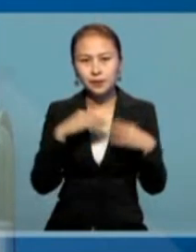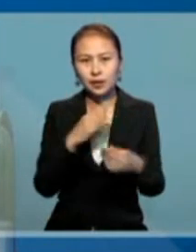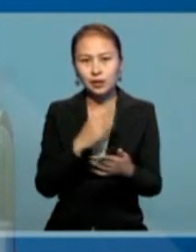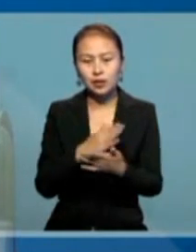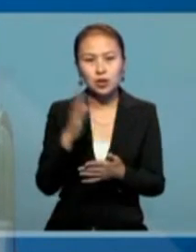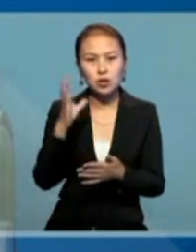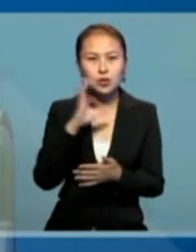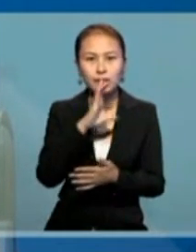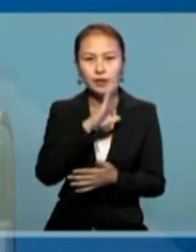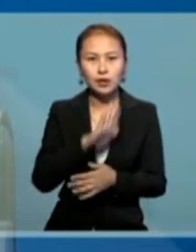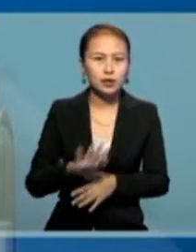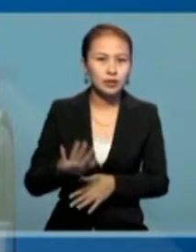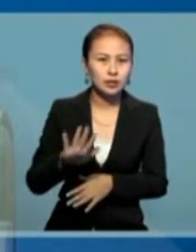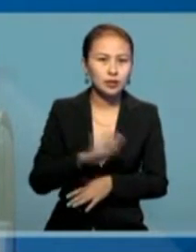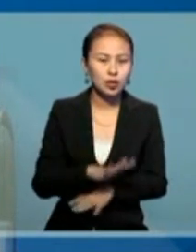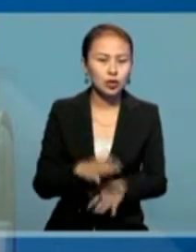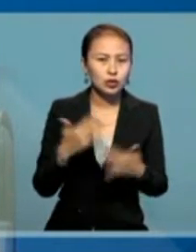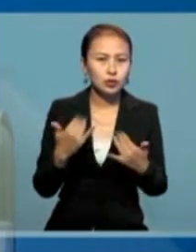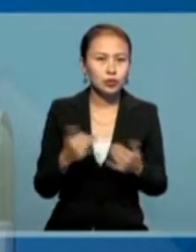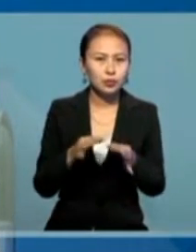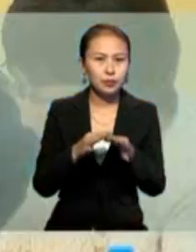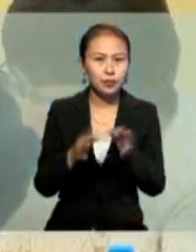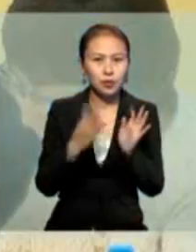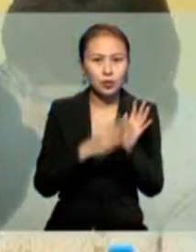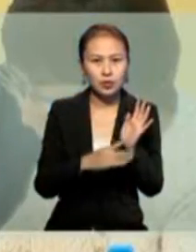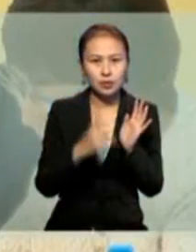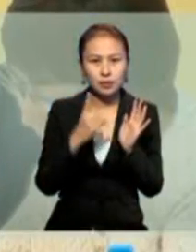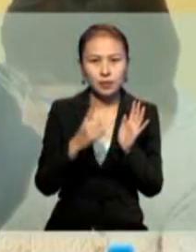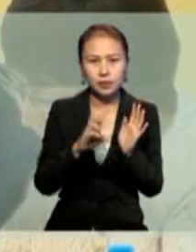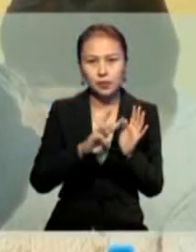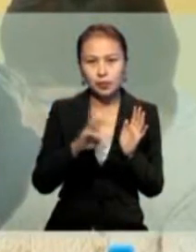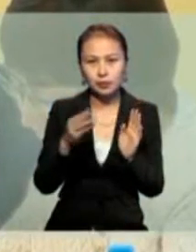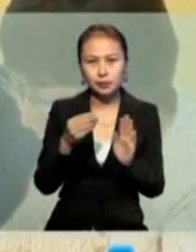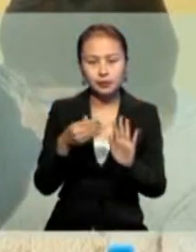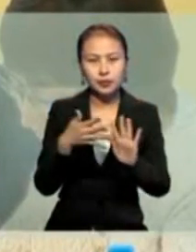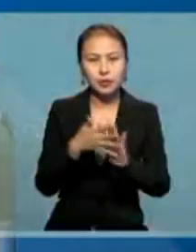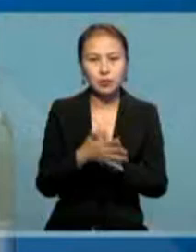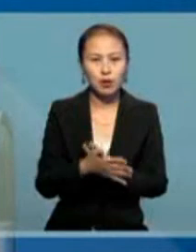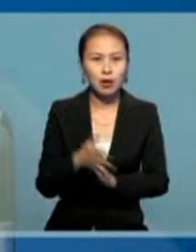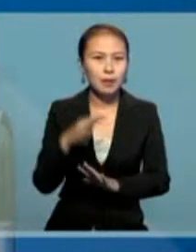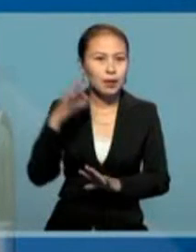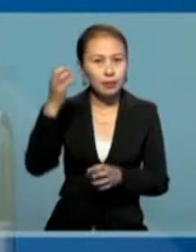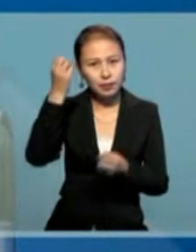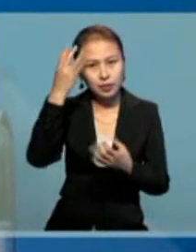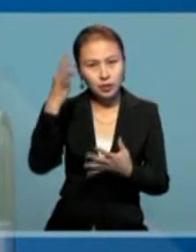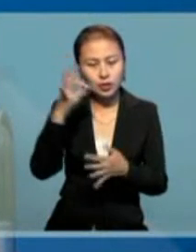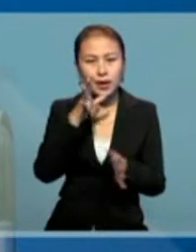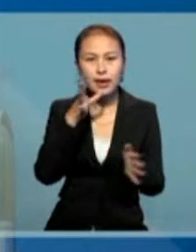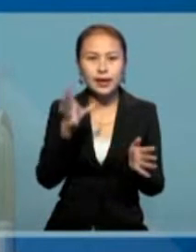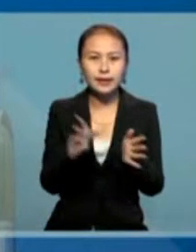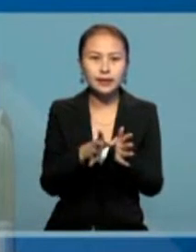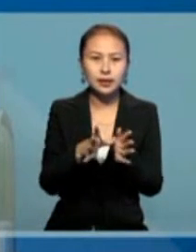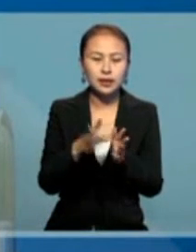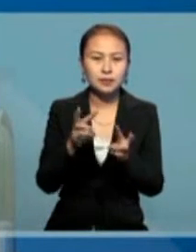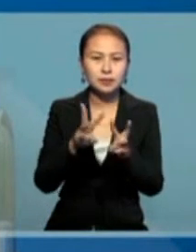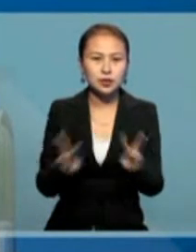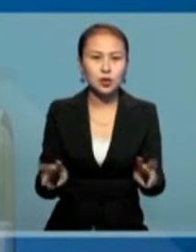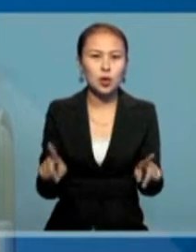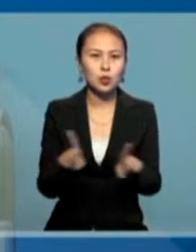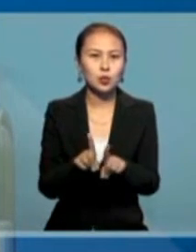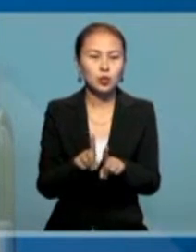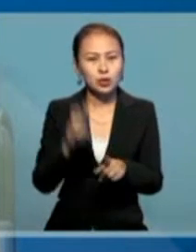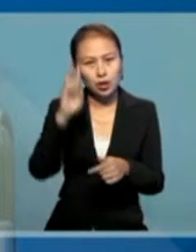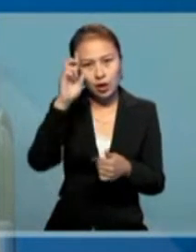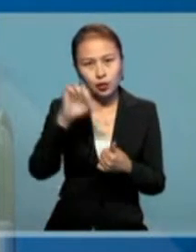Қазақстан облысы. Биыл бұл өңір небәрі 91 миллион теңге бағыттаған. Білім және ғылым министрлігі мен энергетика министрлігі де үкіметтік